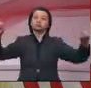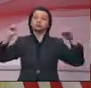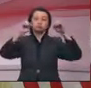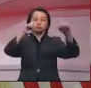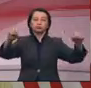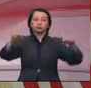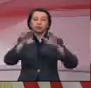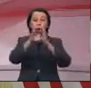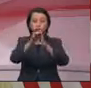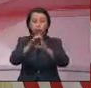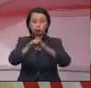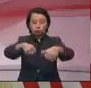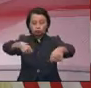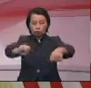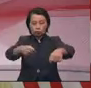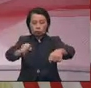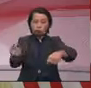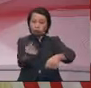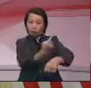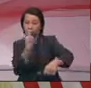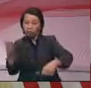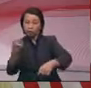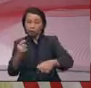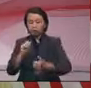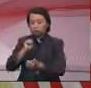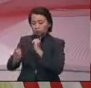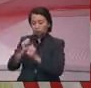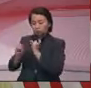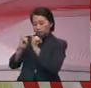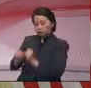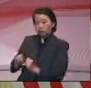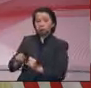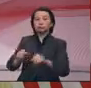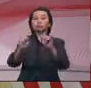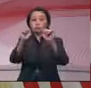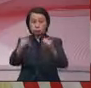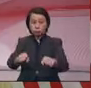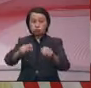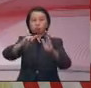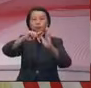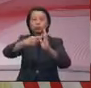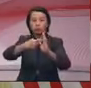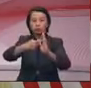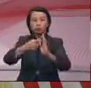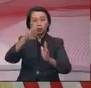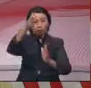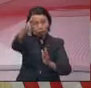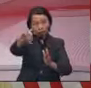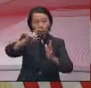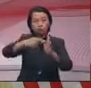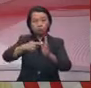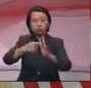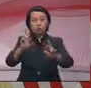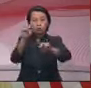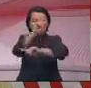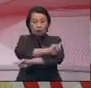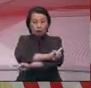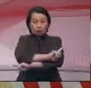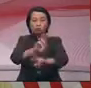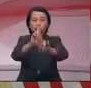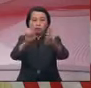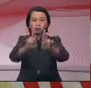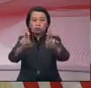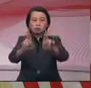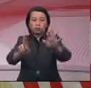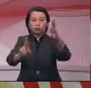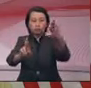sukan permotoran dan sukan individu. Yang bermula akan bermula pada hari Rabu